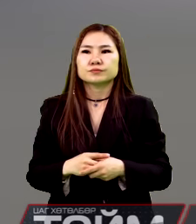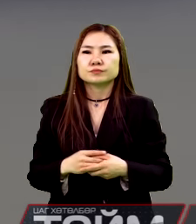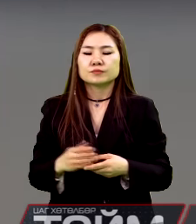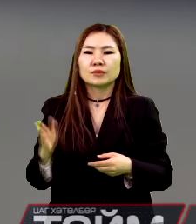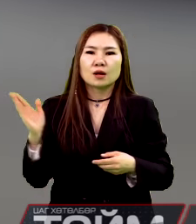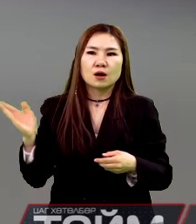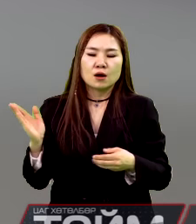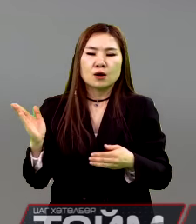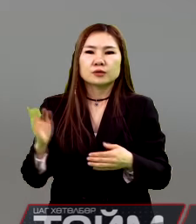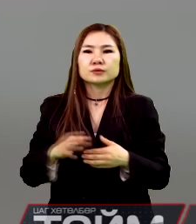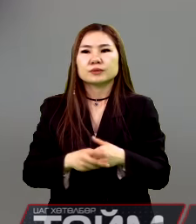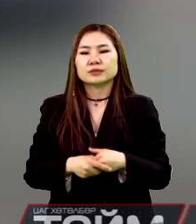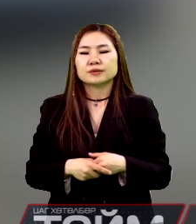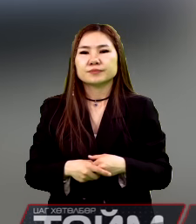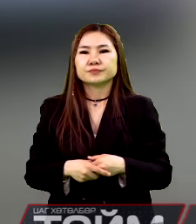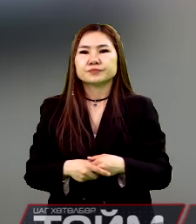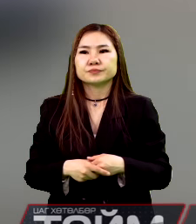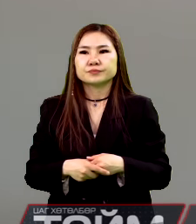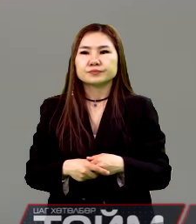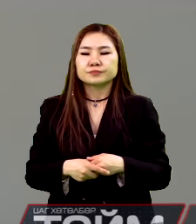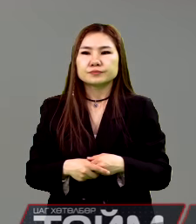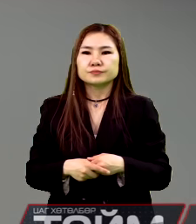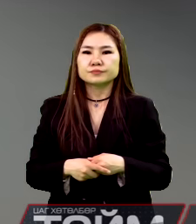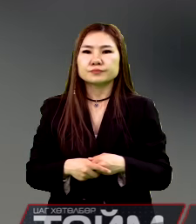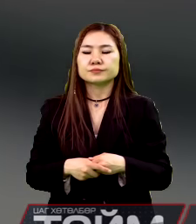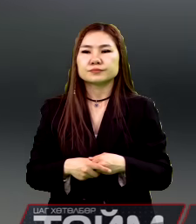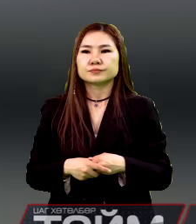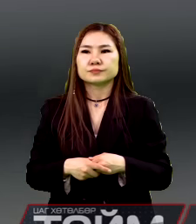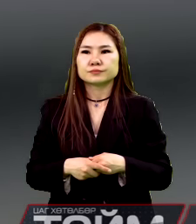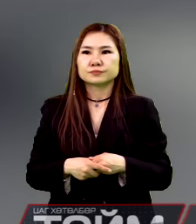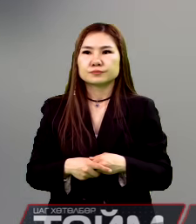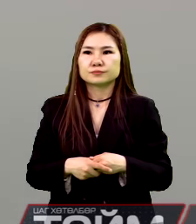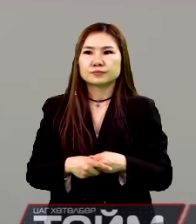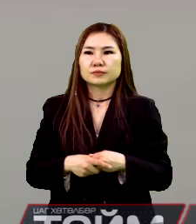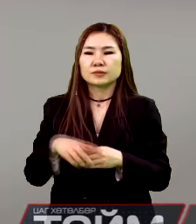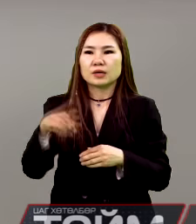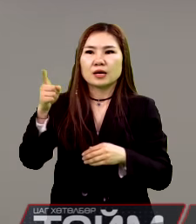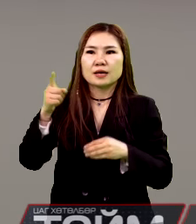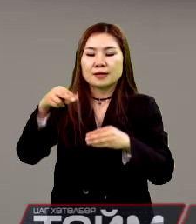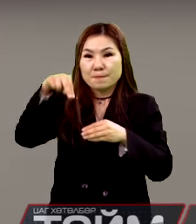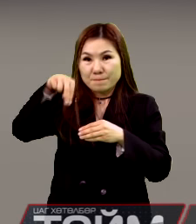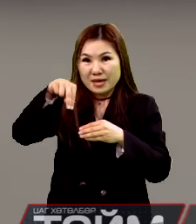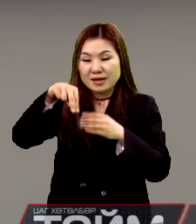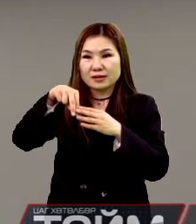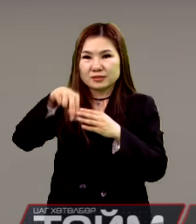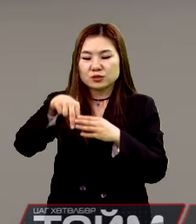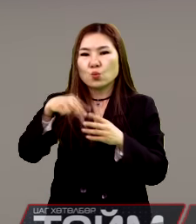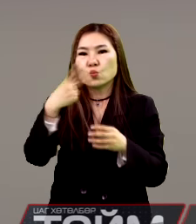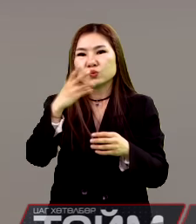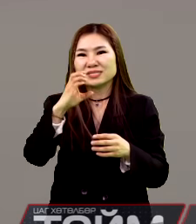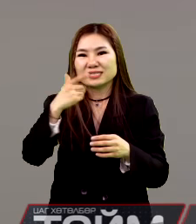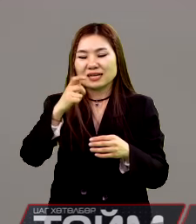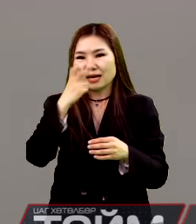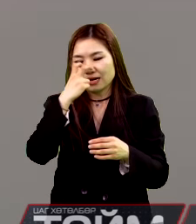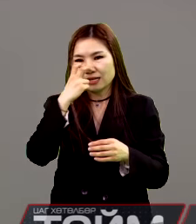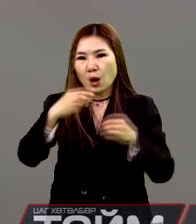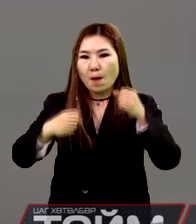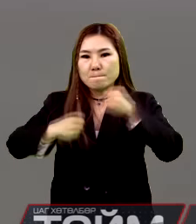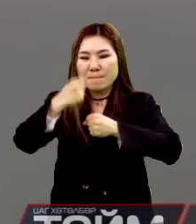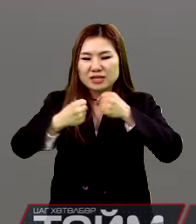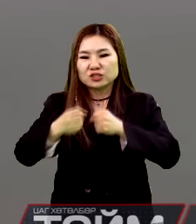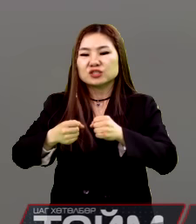хөөх. Энэ гоё одоо фантамны. Тэгээд энэ хараа тий өсөг харахаараа л бүгд машины зогсоол